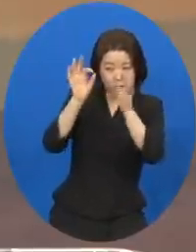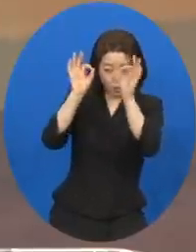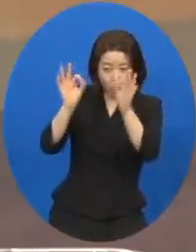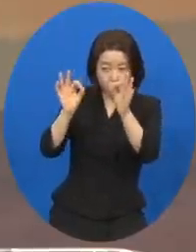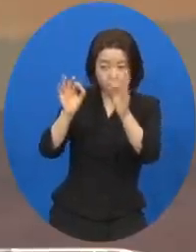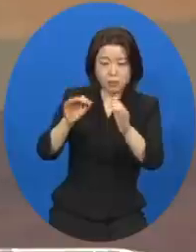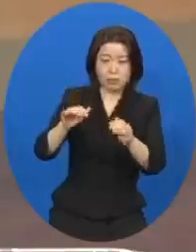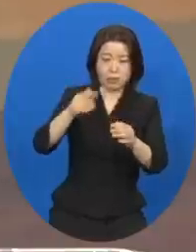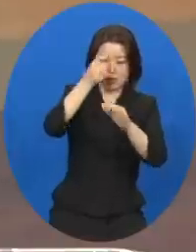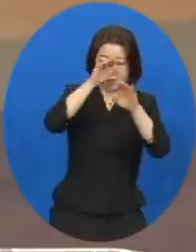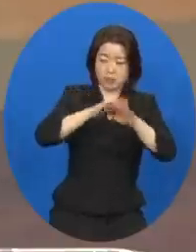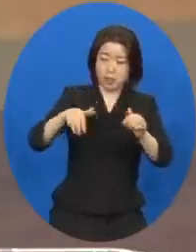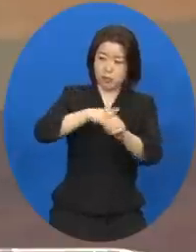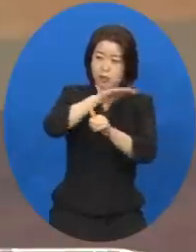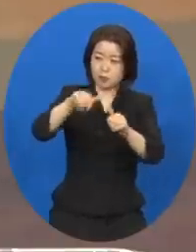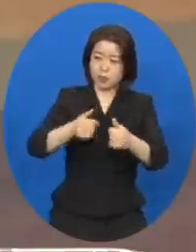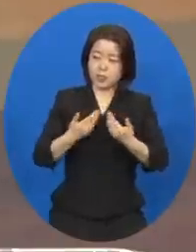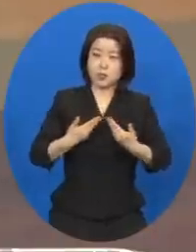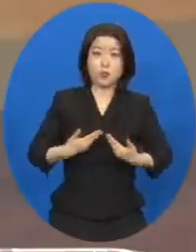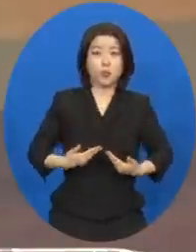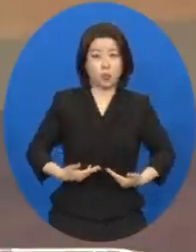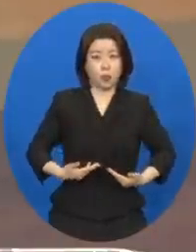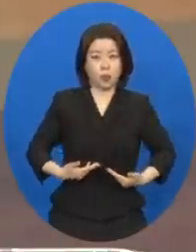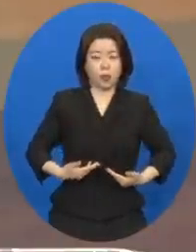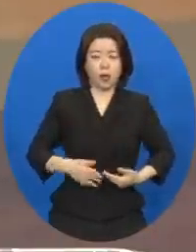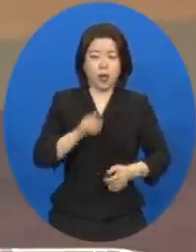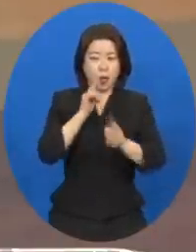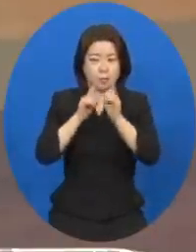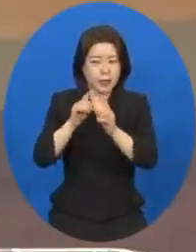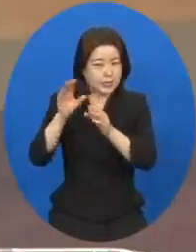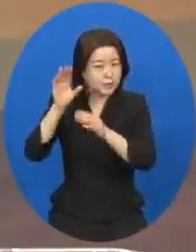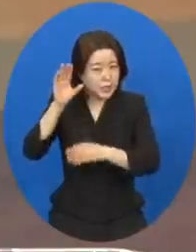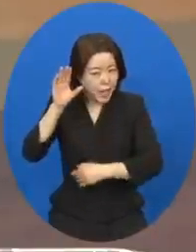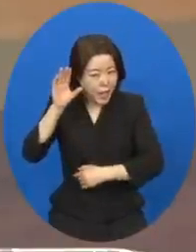조용해요. 말씀을 듣는 그런 분위기.